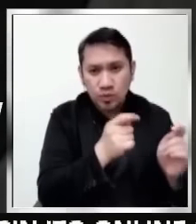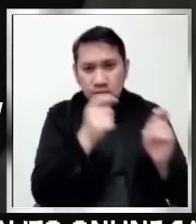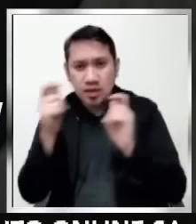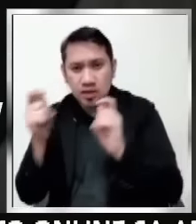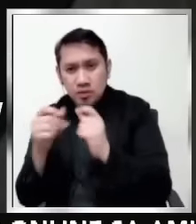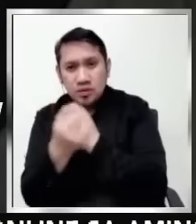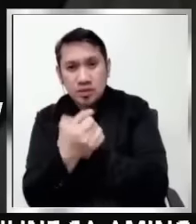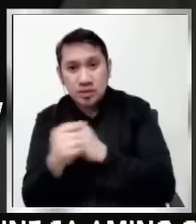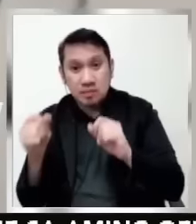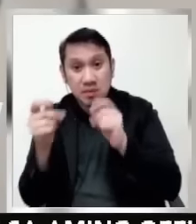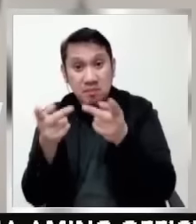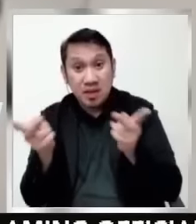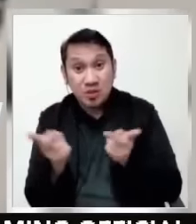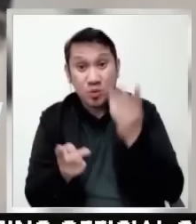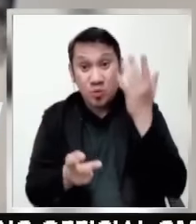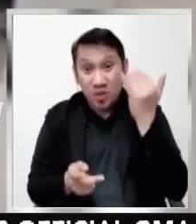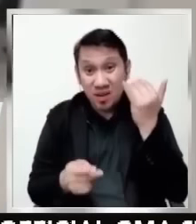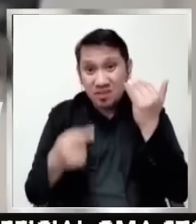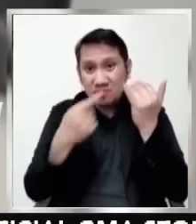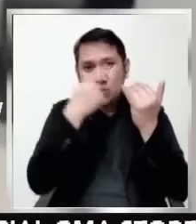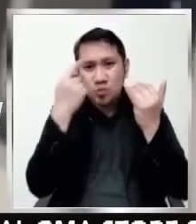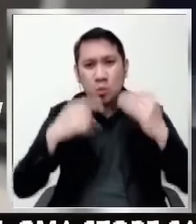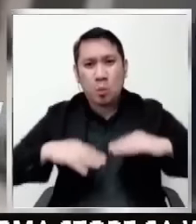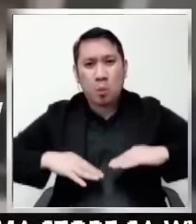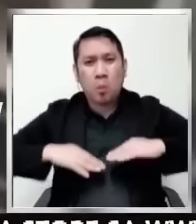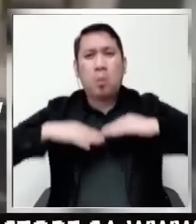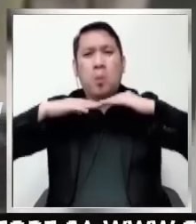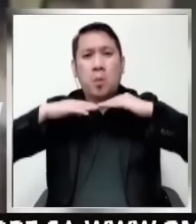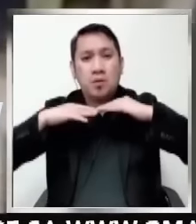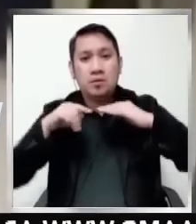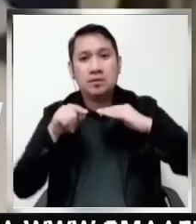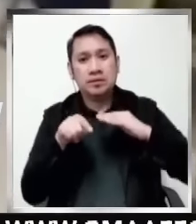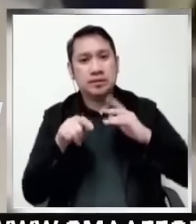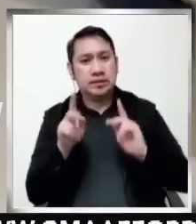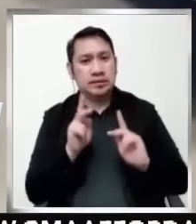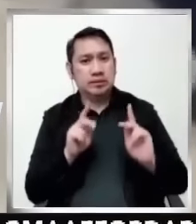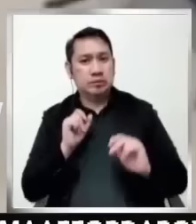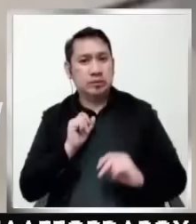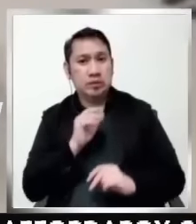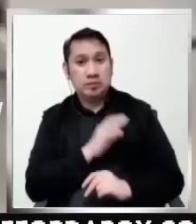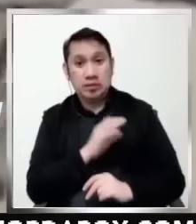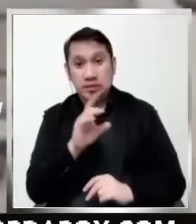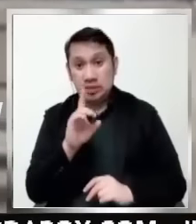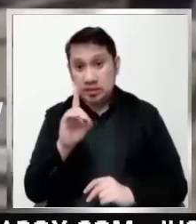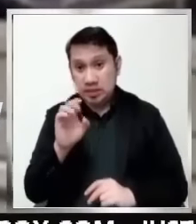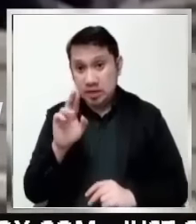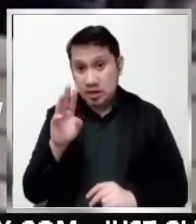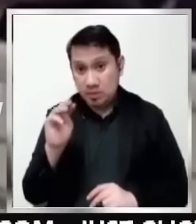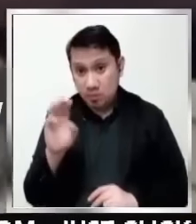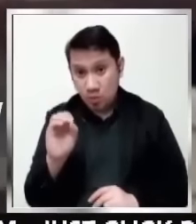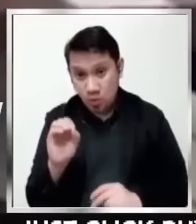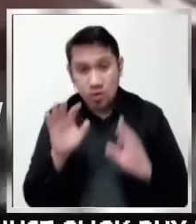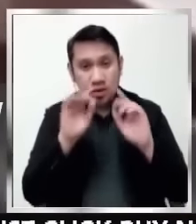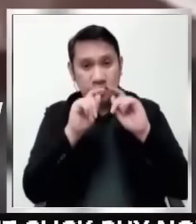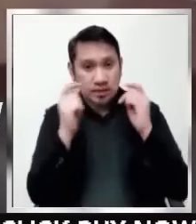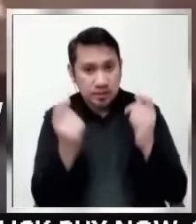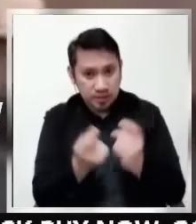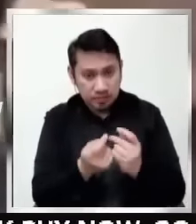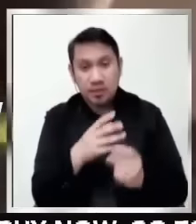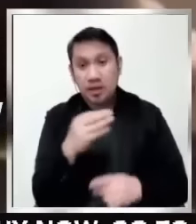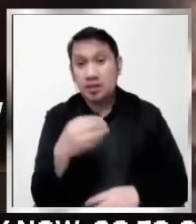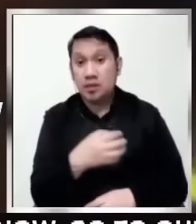baha nitong Lunes. Kaninang umaga, nagtipon ang mga tauhan ng CDRRMO, team at Mandaue City Police